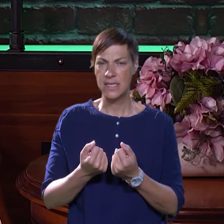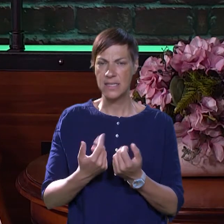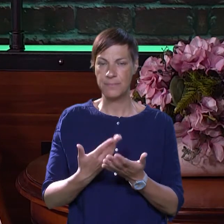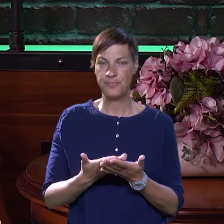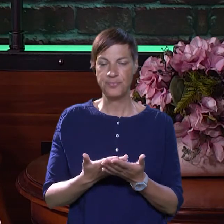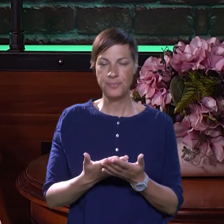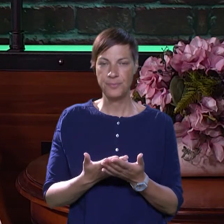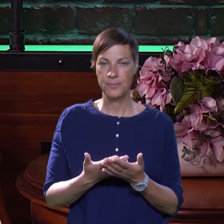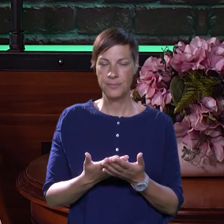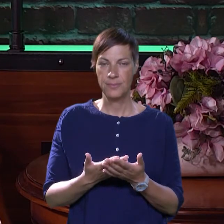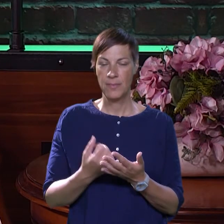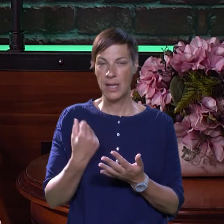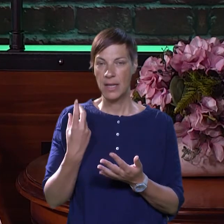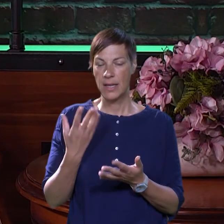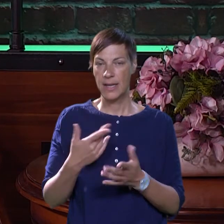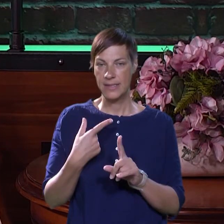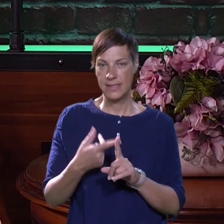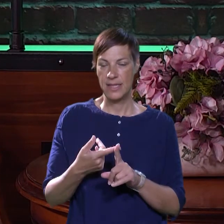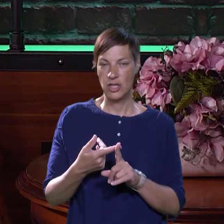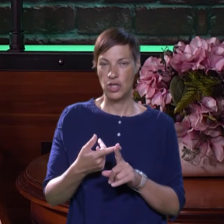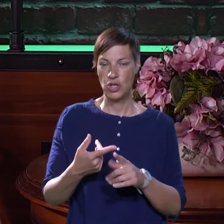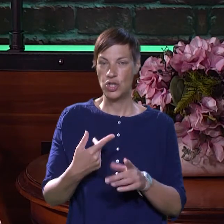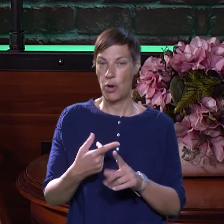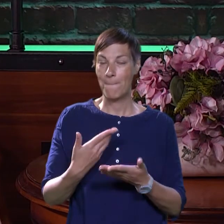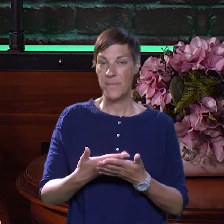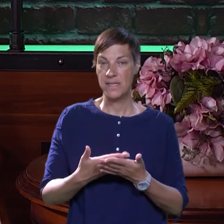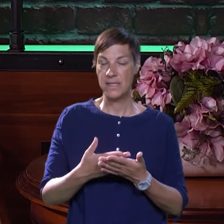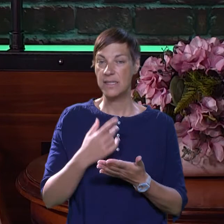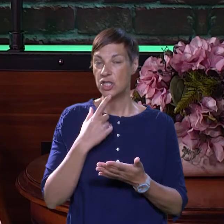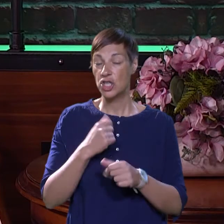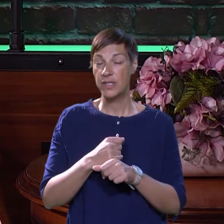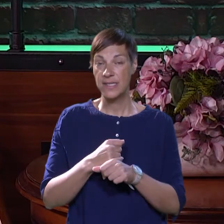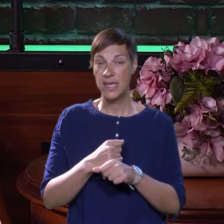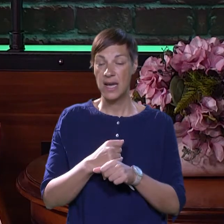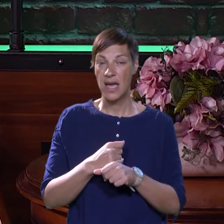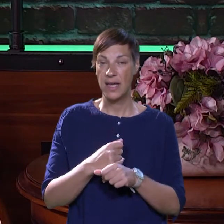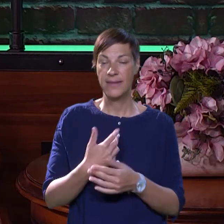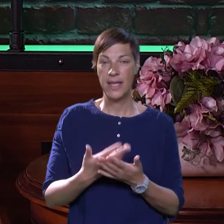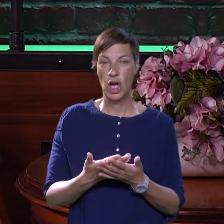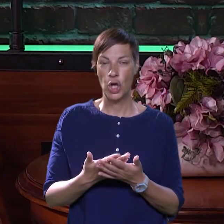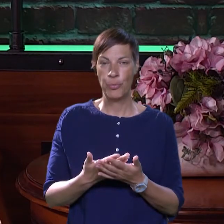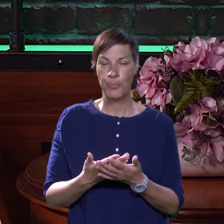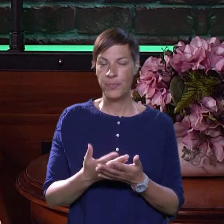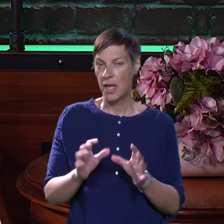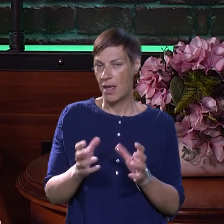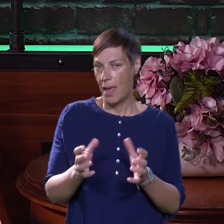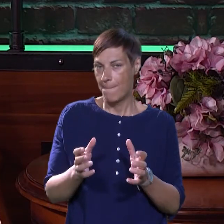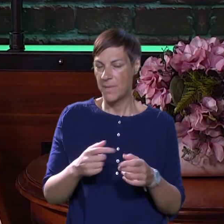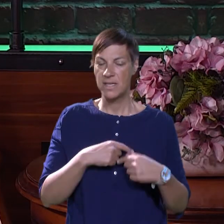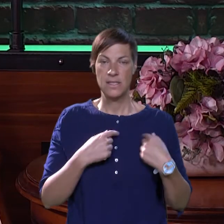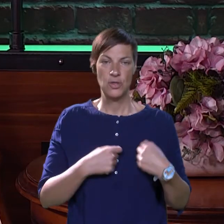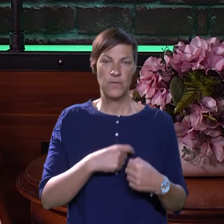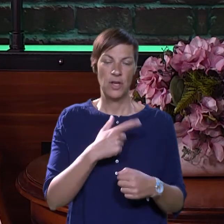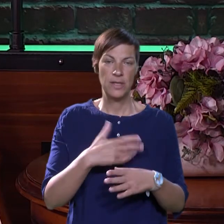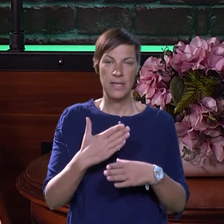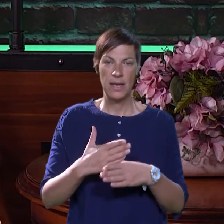I u biti, kad se točno precizira što se radilo, tipa produciralo jednu radio emisiju o